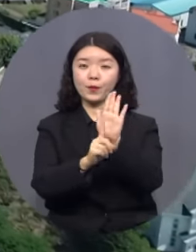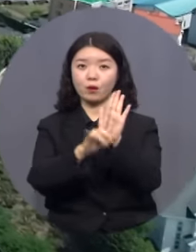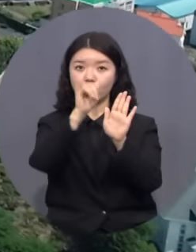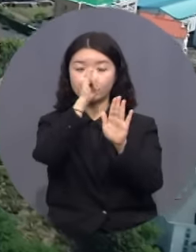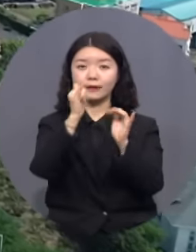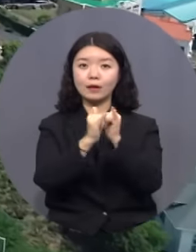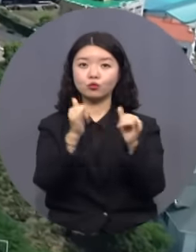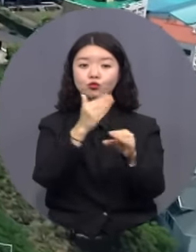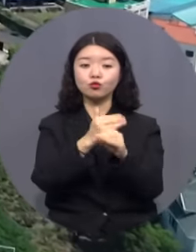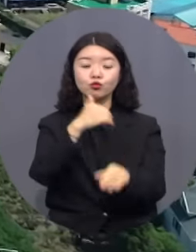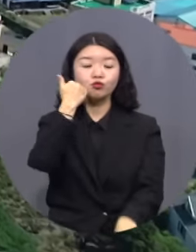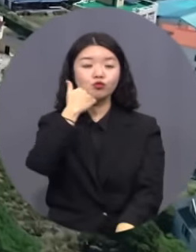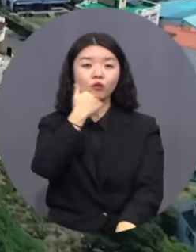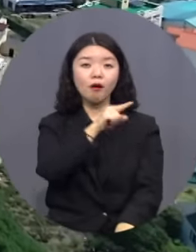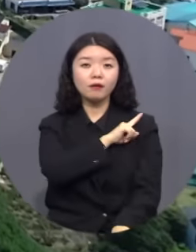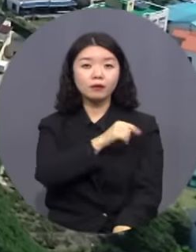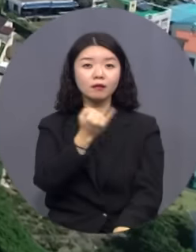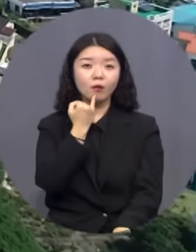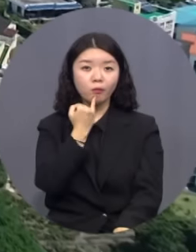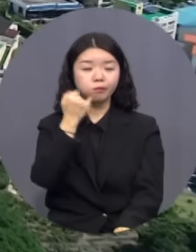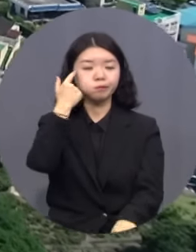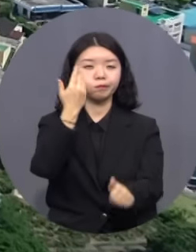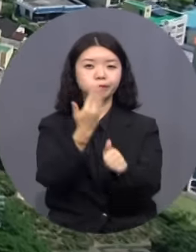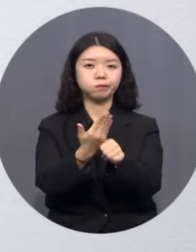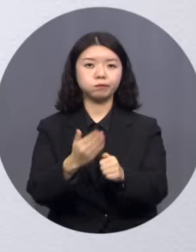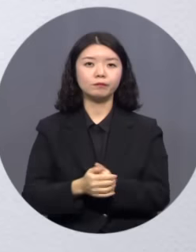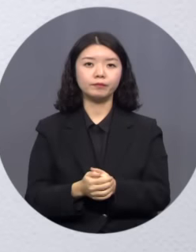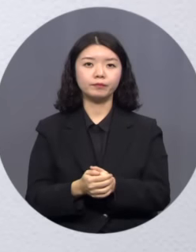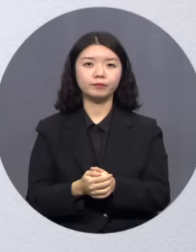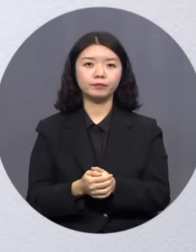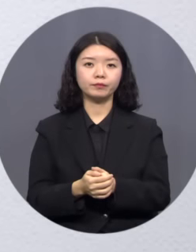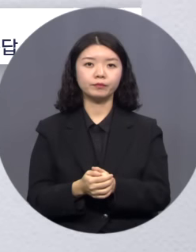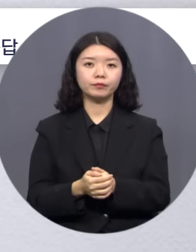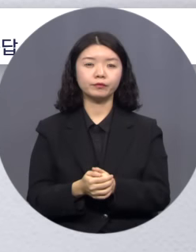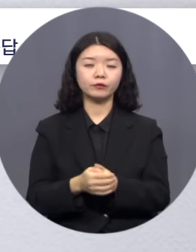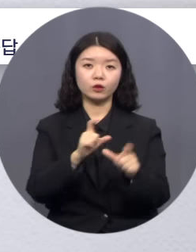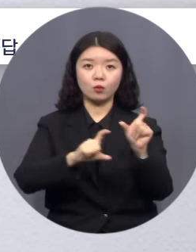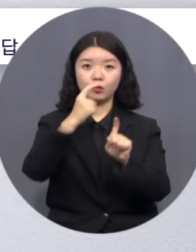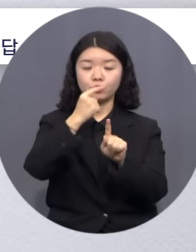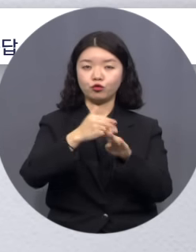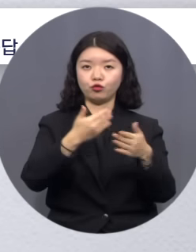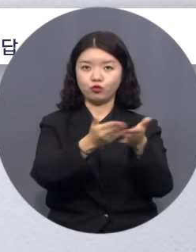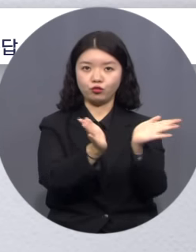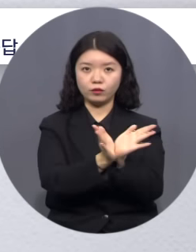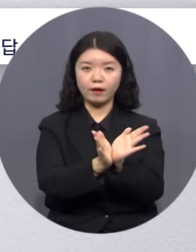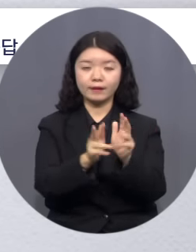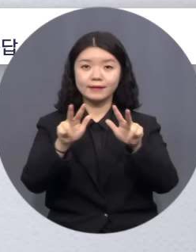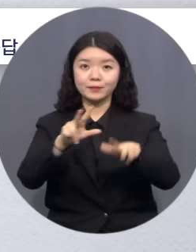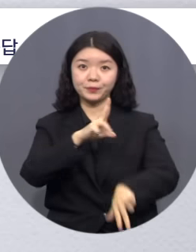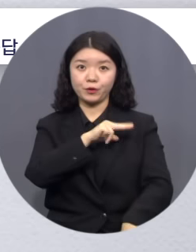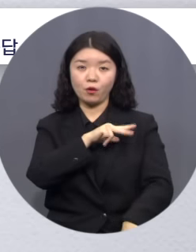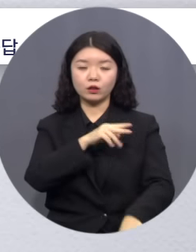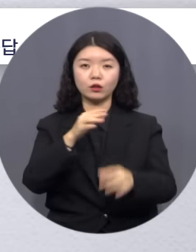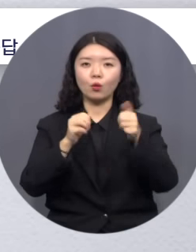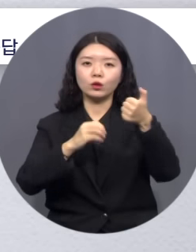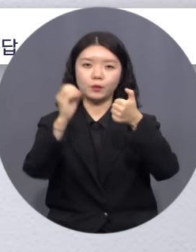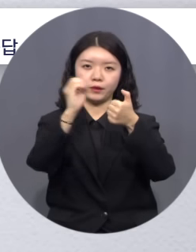중에 누가 가장 낫다고 생각하는지 물었습니다 더불어민주당 김한규 현 국회의원이